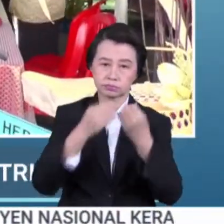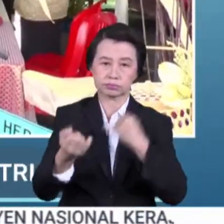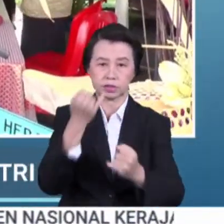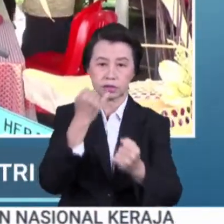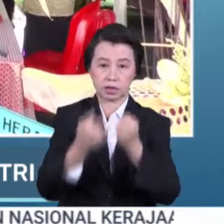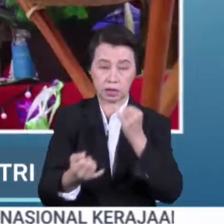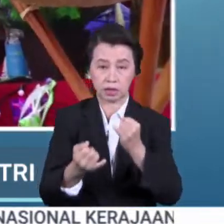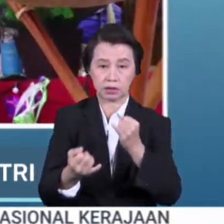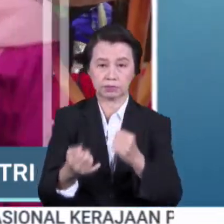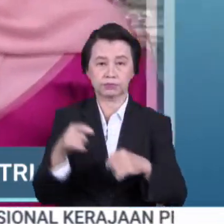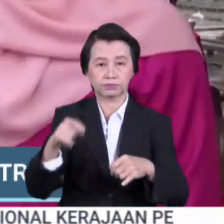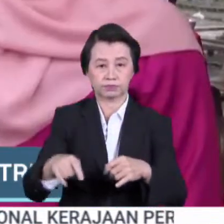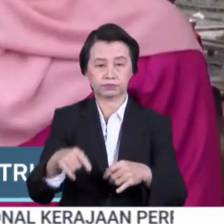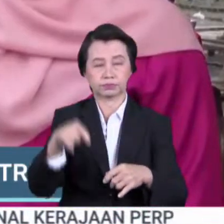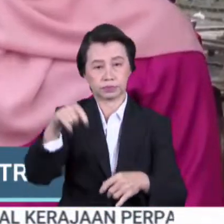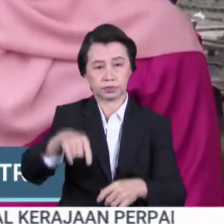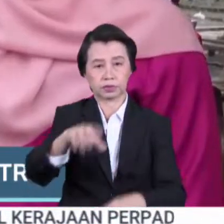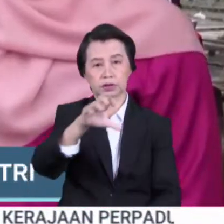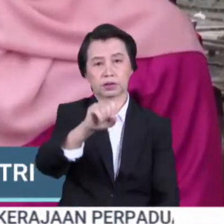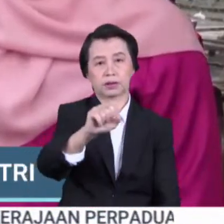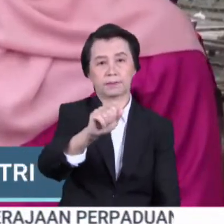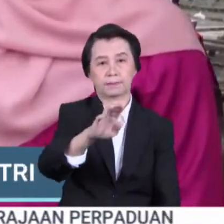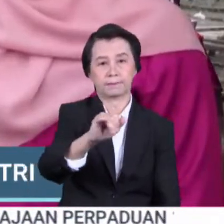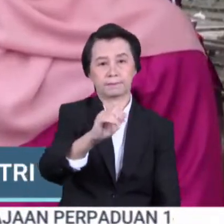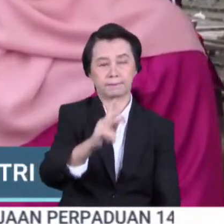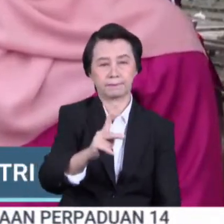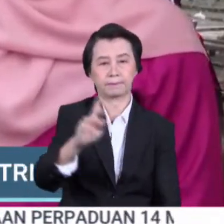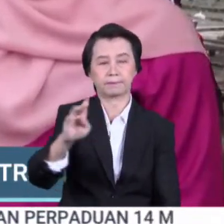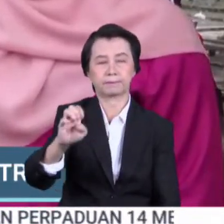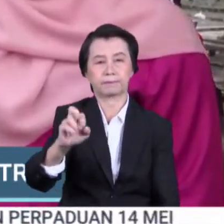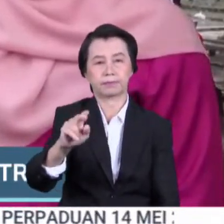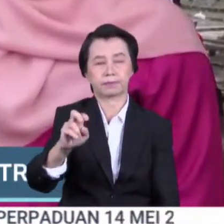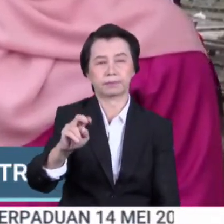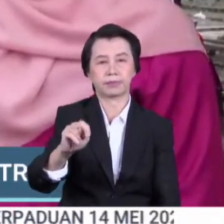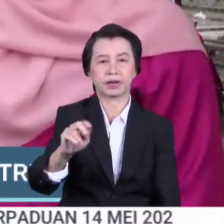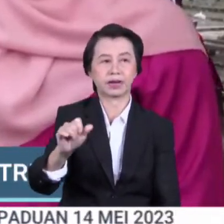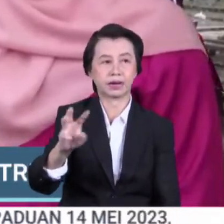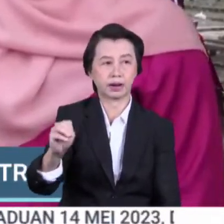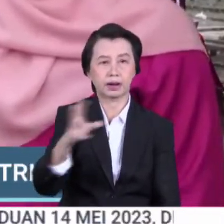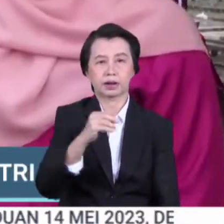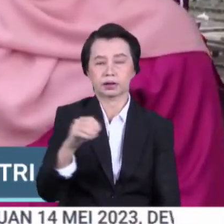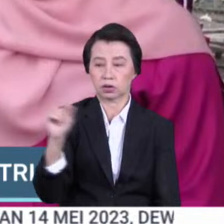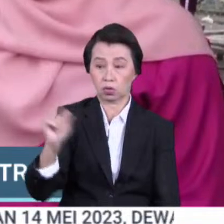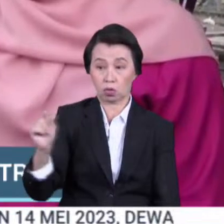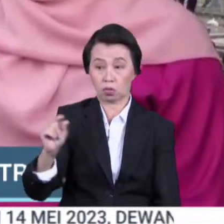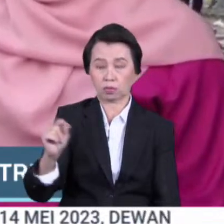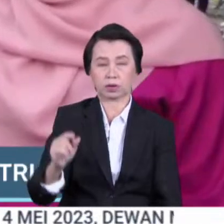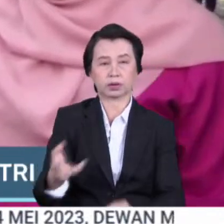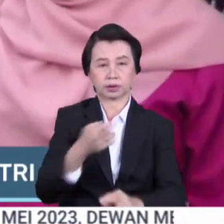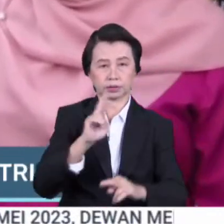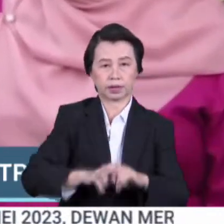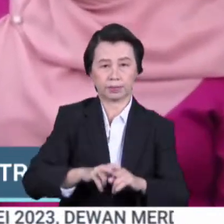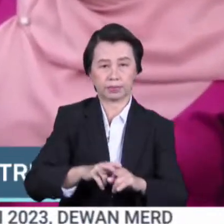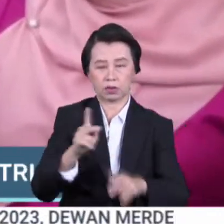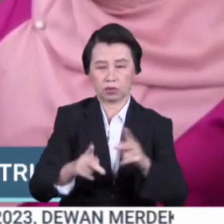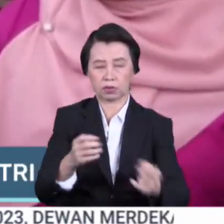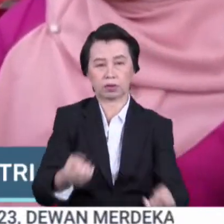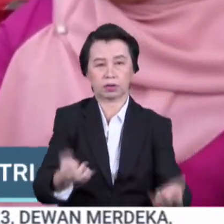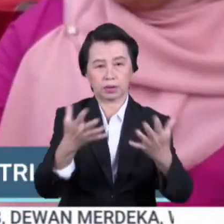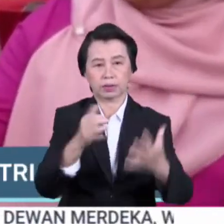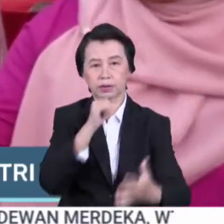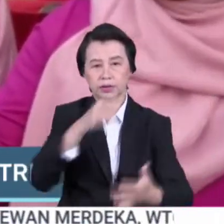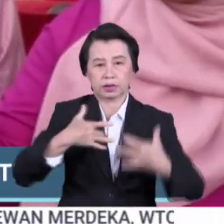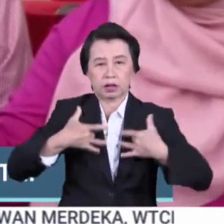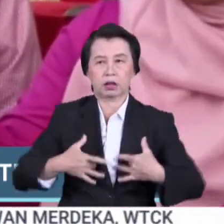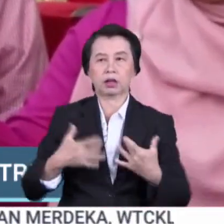ni, di tiga yang terakhir di Sabak, Benam, Kuala Selangor dan Gombak, kita akan cuba menambah lagi sedikit supaya kehadiran ramai dan orang yang datang tu tidak